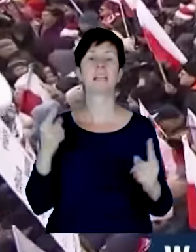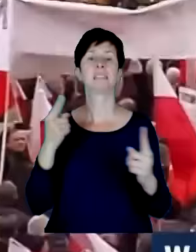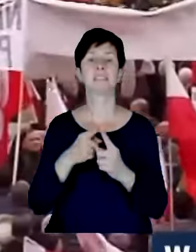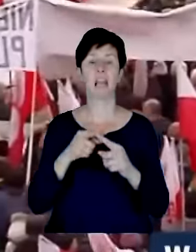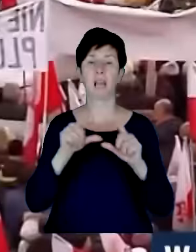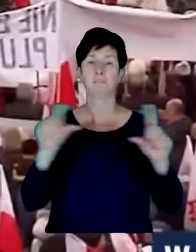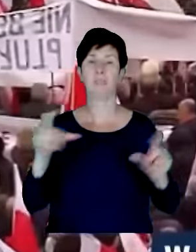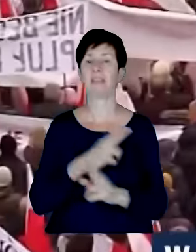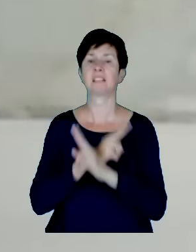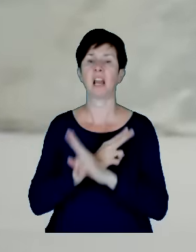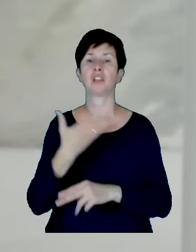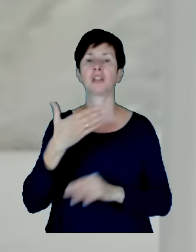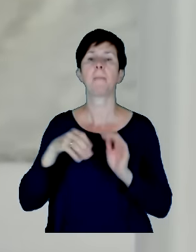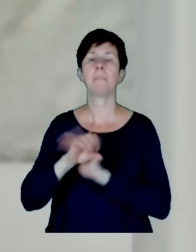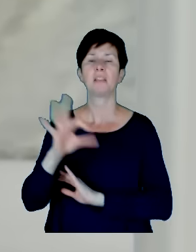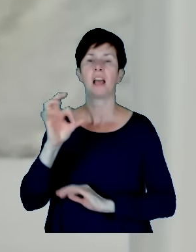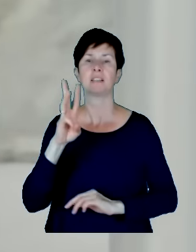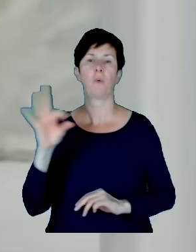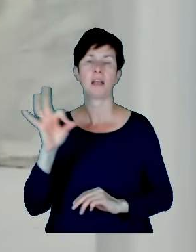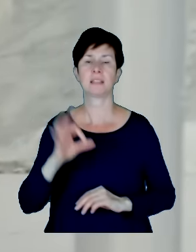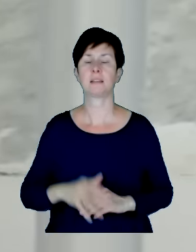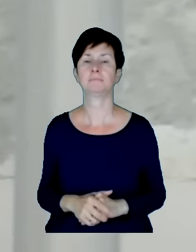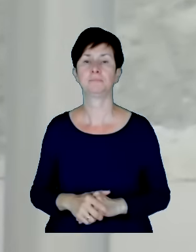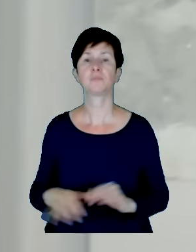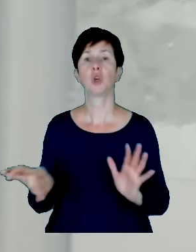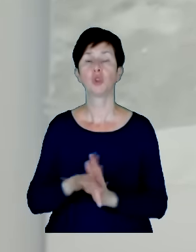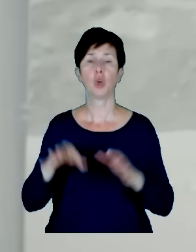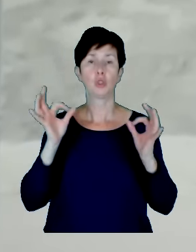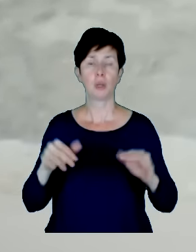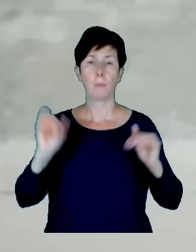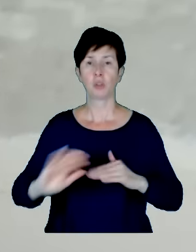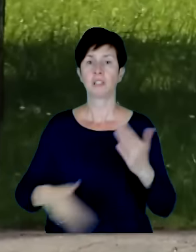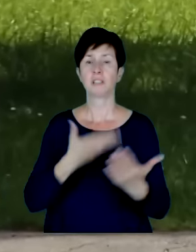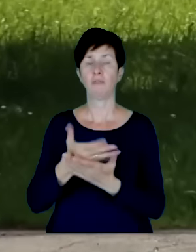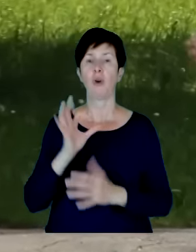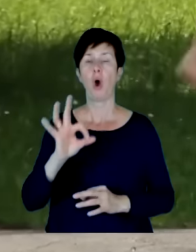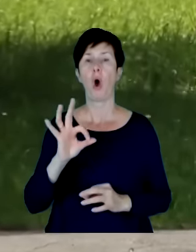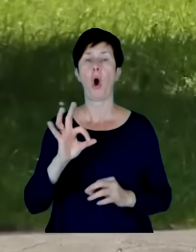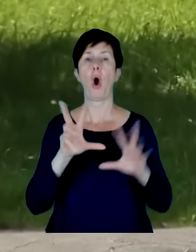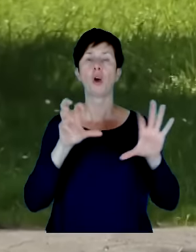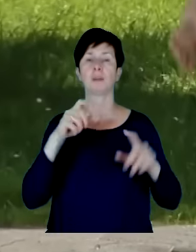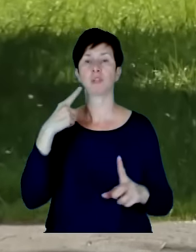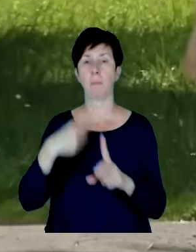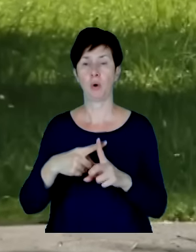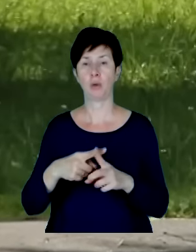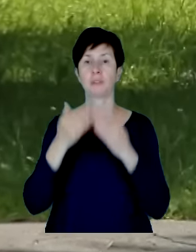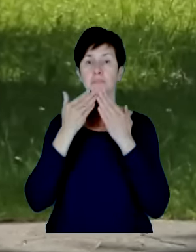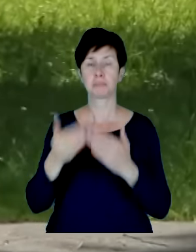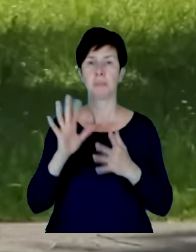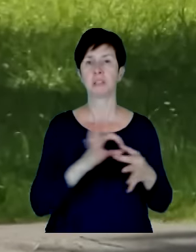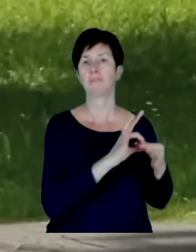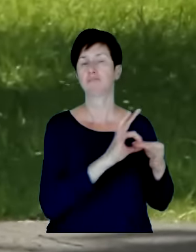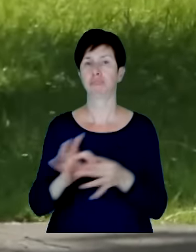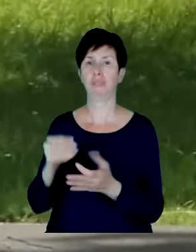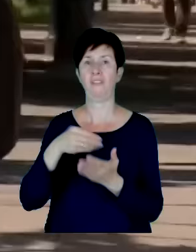niezależne Media sws do dziś można również złożyć wniosek o świadczenie 800 plus dzięki temu utrzymana będzie ciągłość wypłat